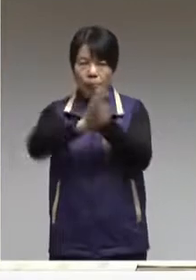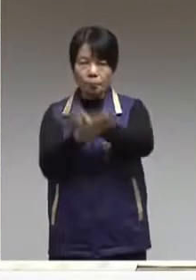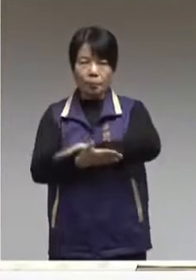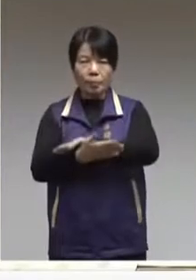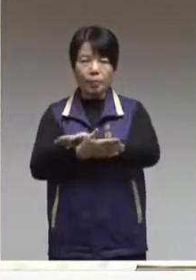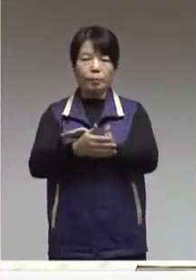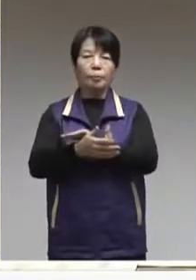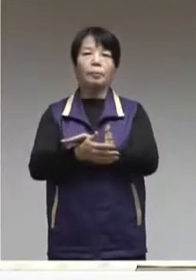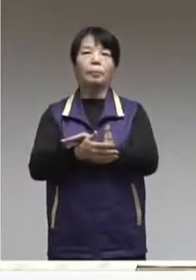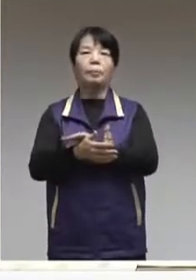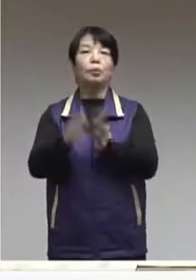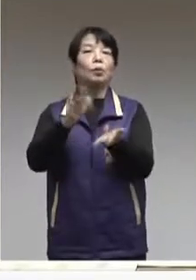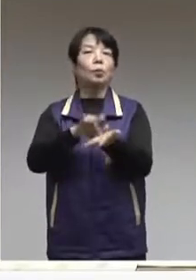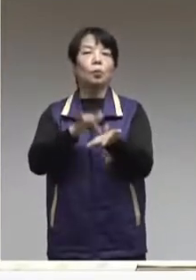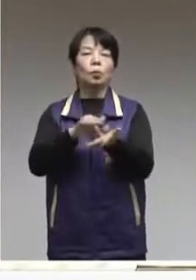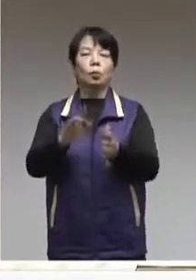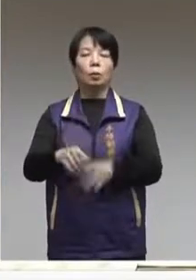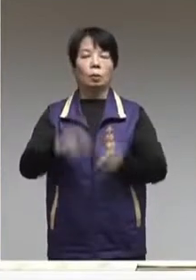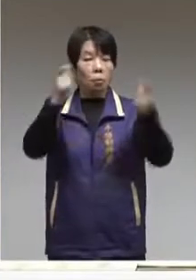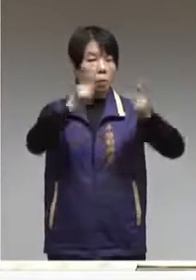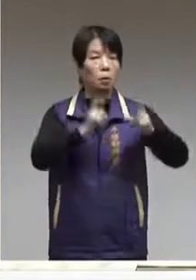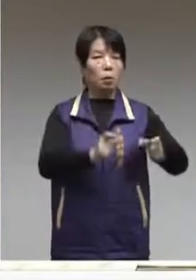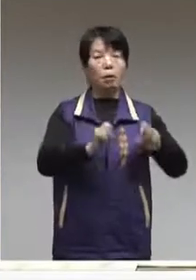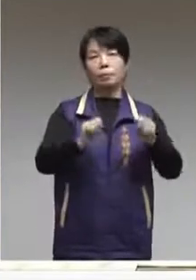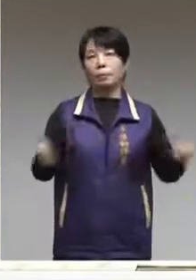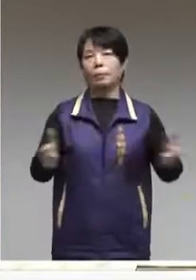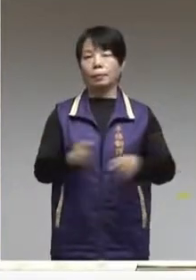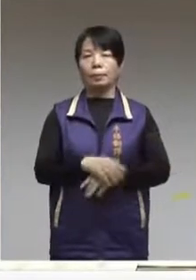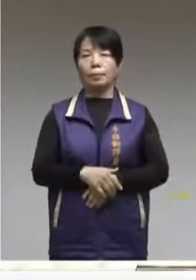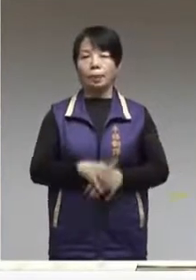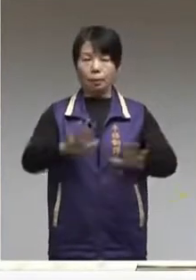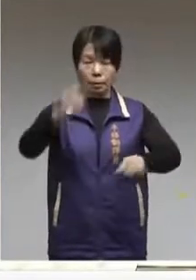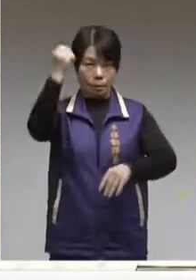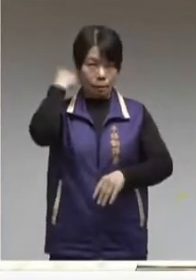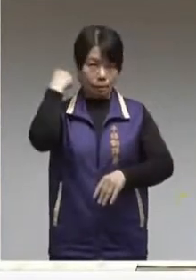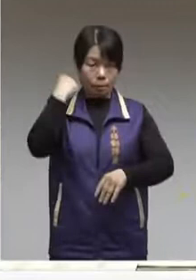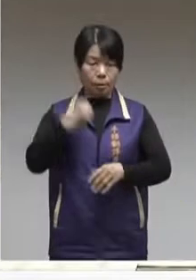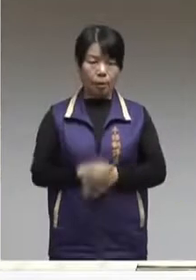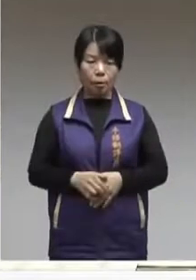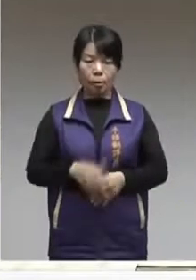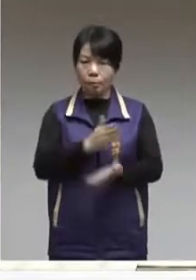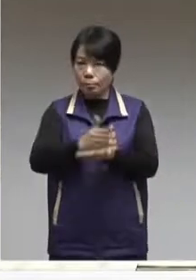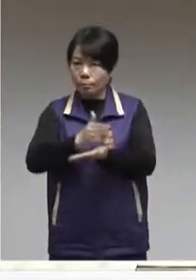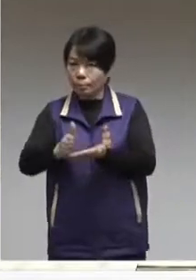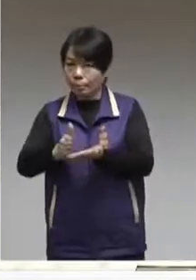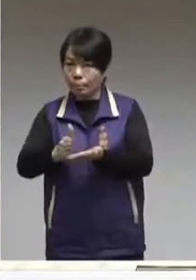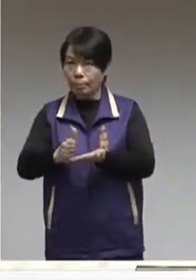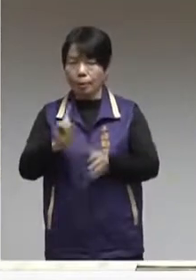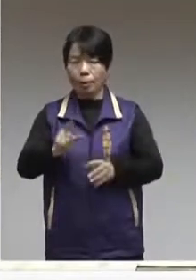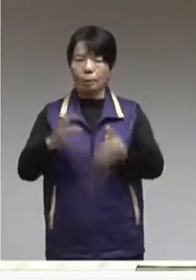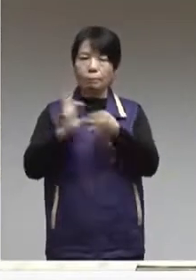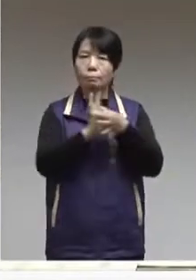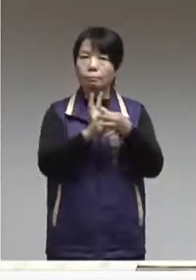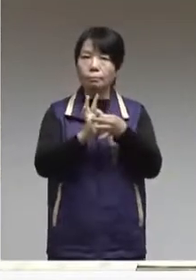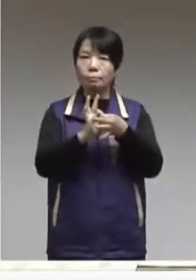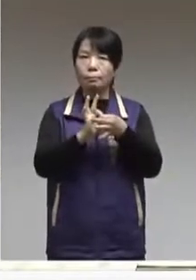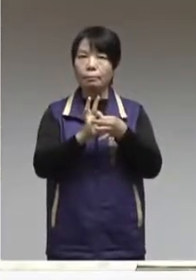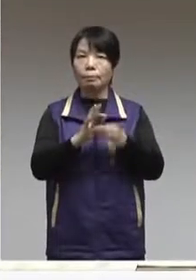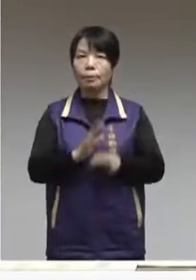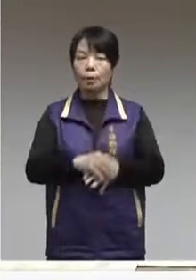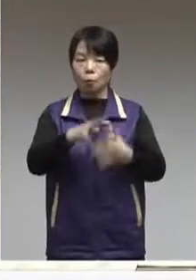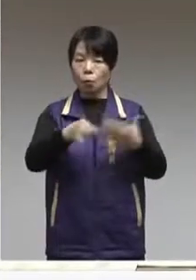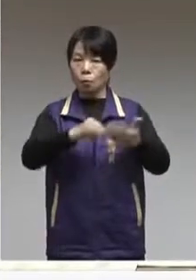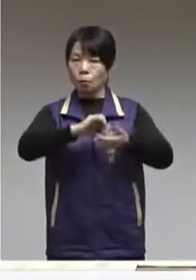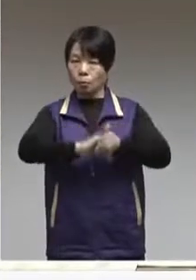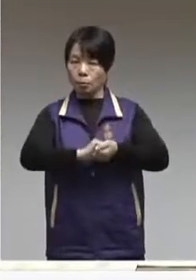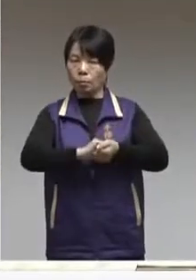样，好，那。因为我们今天早上在处理这个相关的这个规